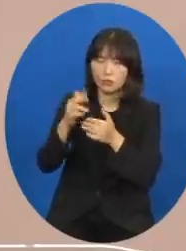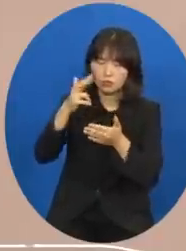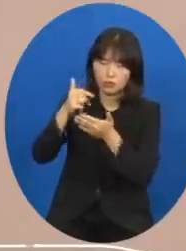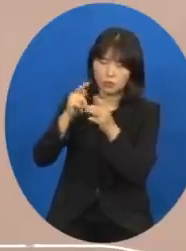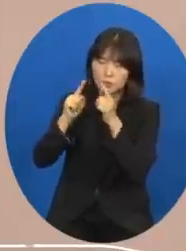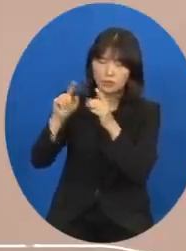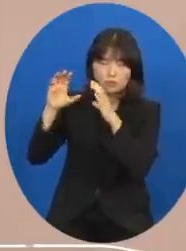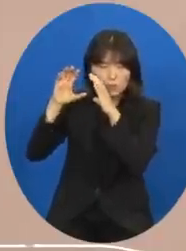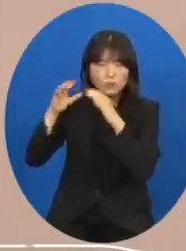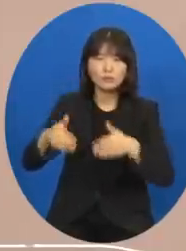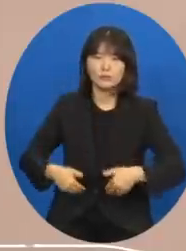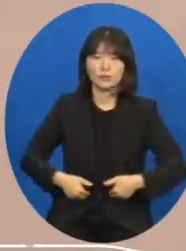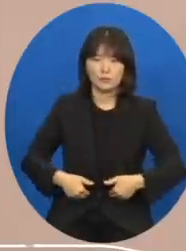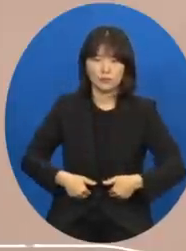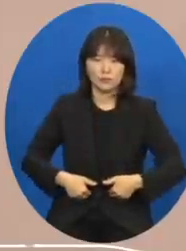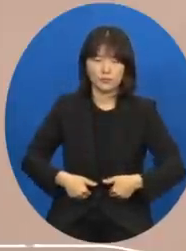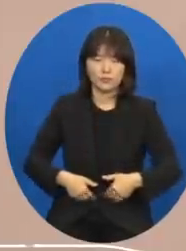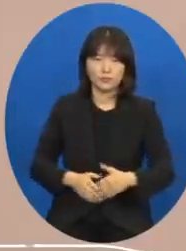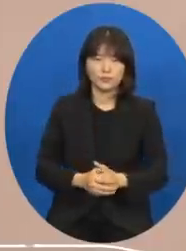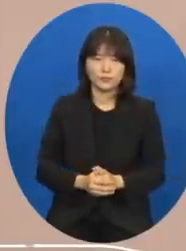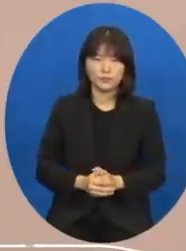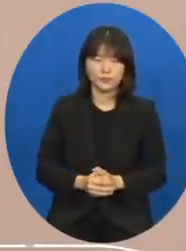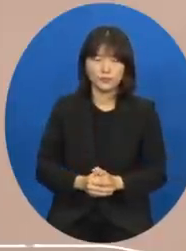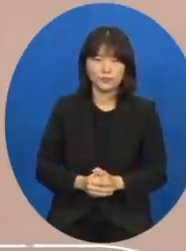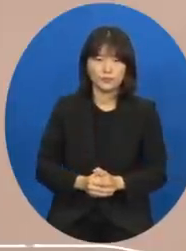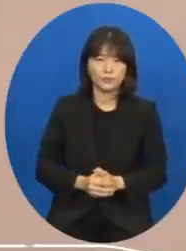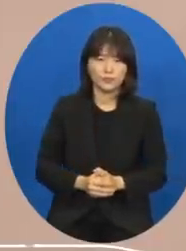말씀을 들어야 하는 겁니다.